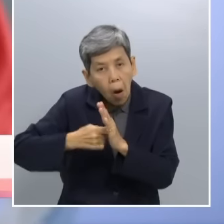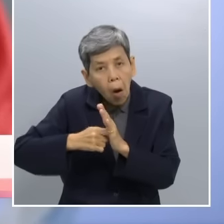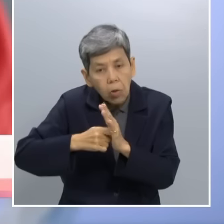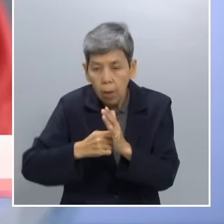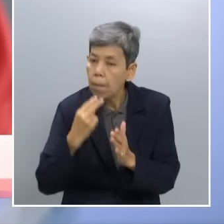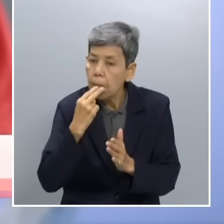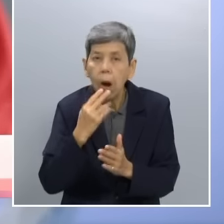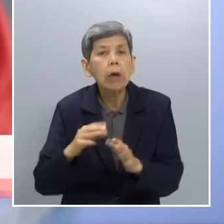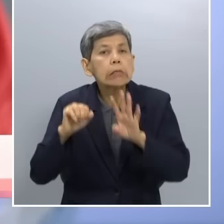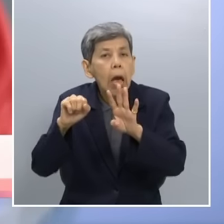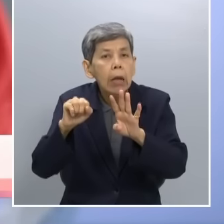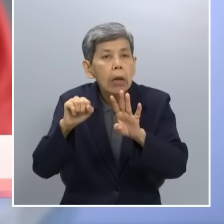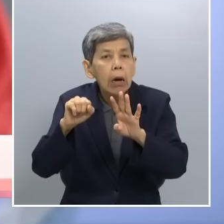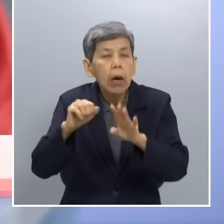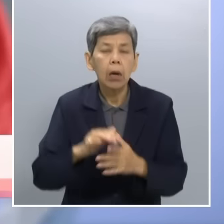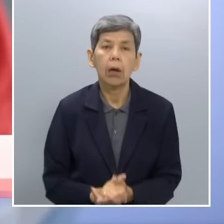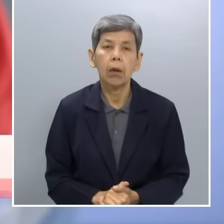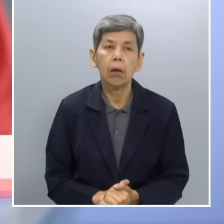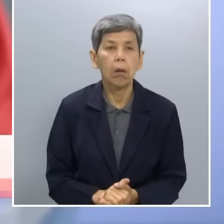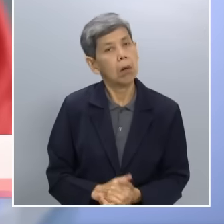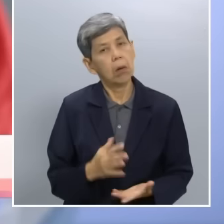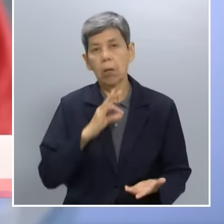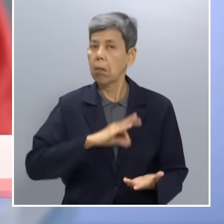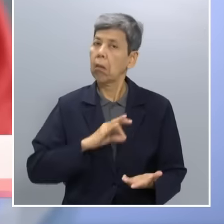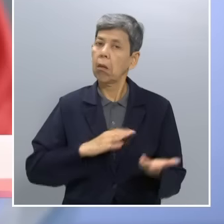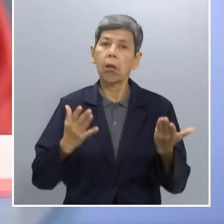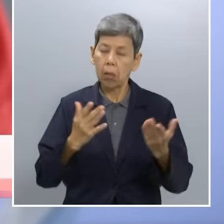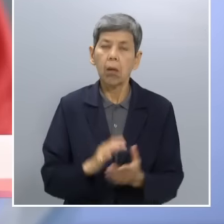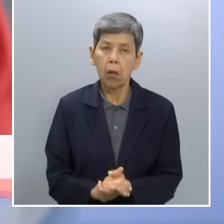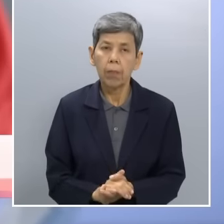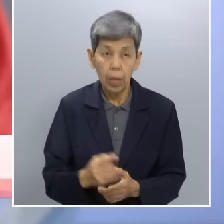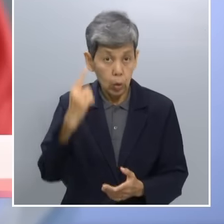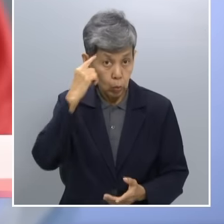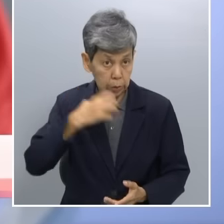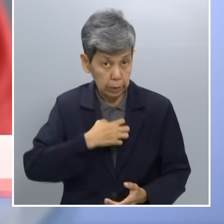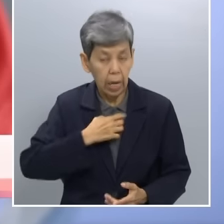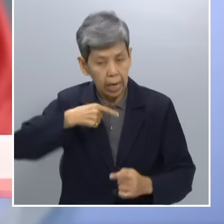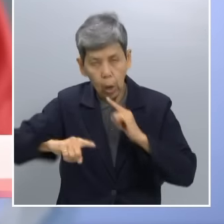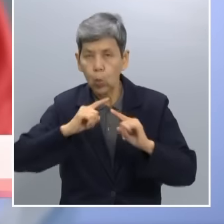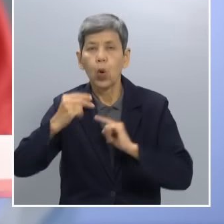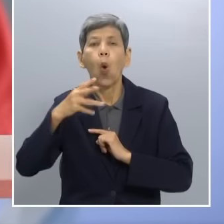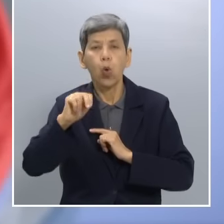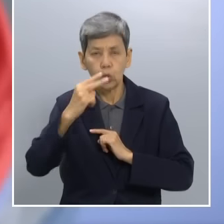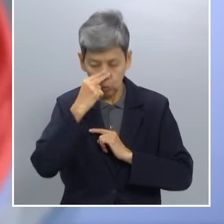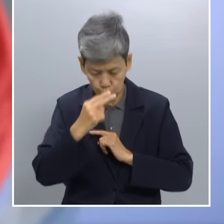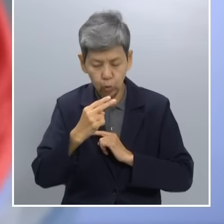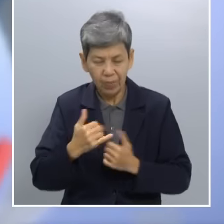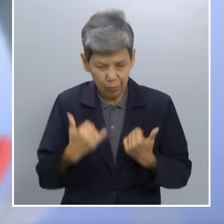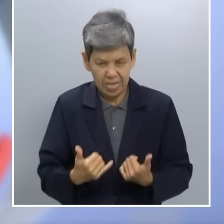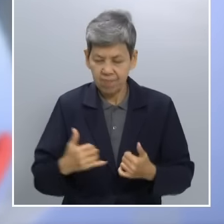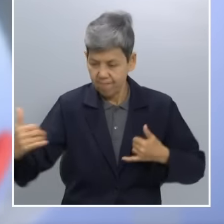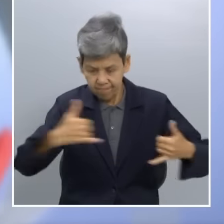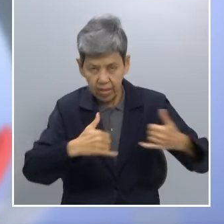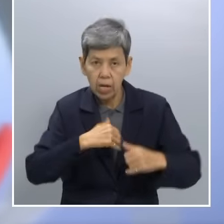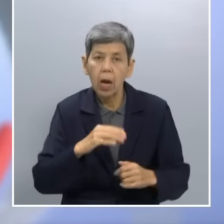400,000อืสมุกเบกเลยเนางงไปหมดเลยตอนนี้ค่ะใครอยากรู้เรื่องนี้เดี๋ยวไปตามในหนกระแสนะครับค่ะเพราะวันนี้มาหมดเลย